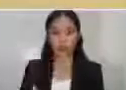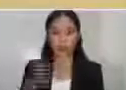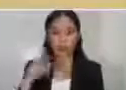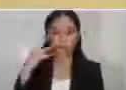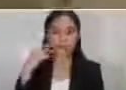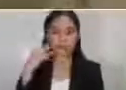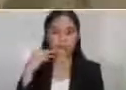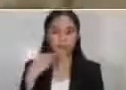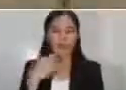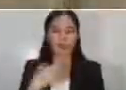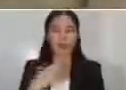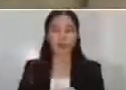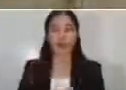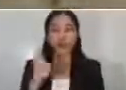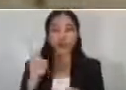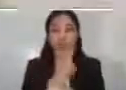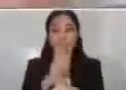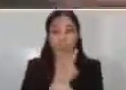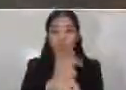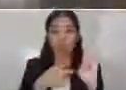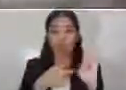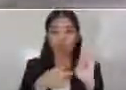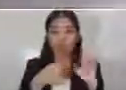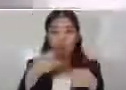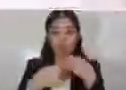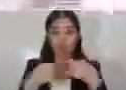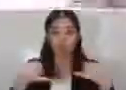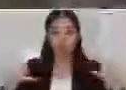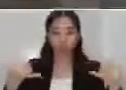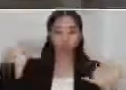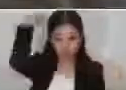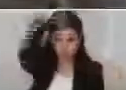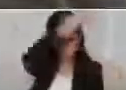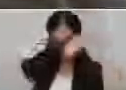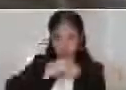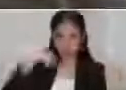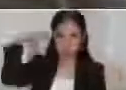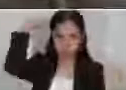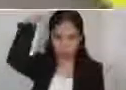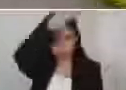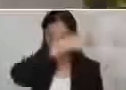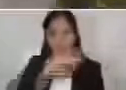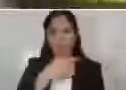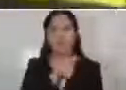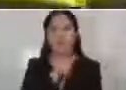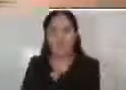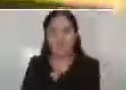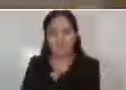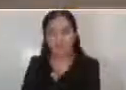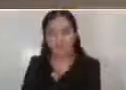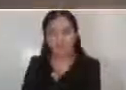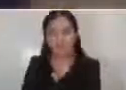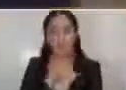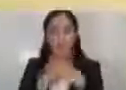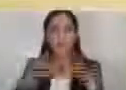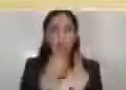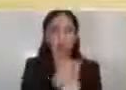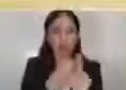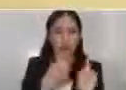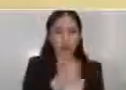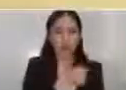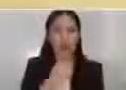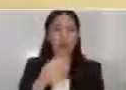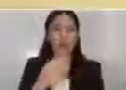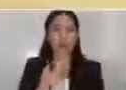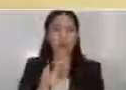mga biktima sa kanilang trabaho. Matapos magsumbong si Juan, isang operasyon ang kanilang ikinasa at dito na na-rescue si Vensar. Nung